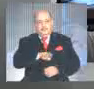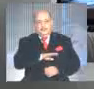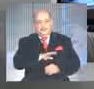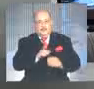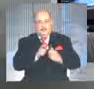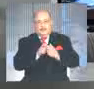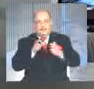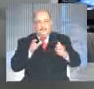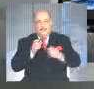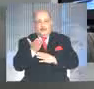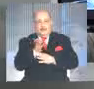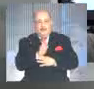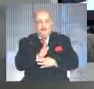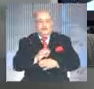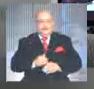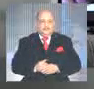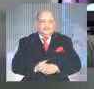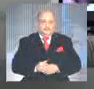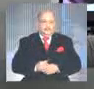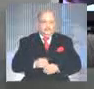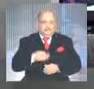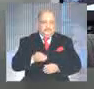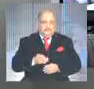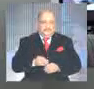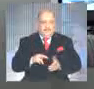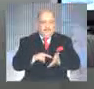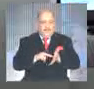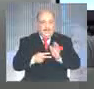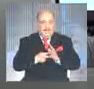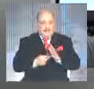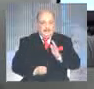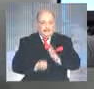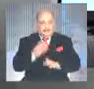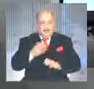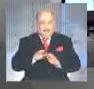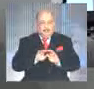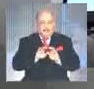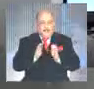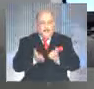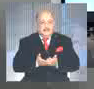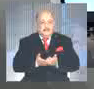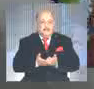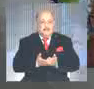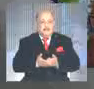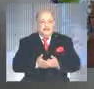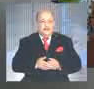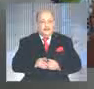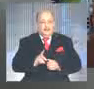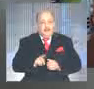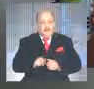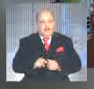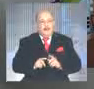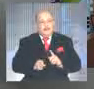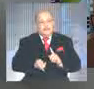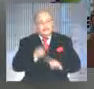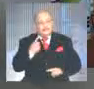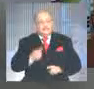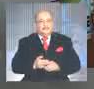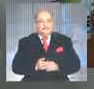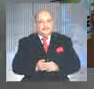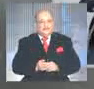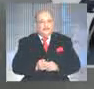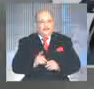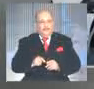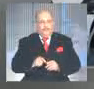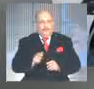نتاعك سور لو مارشي امبالي ميو فوندر ميو. وتم في اليوم الأول من